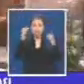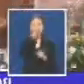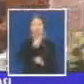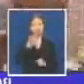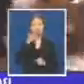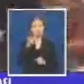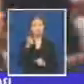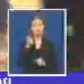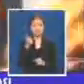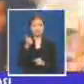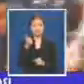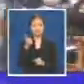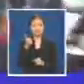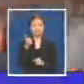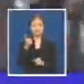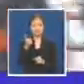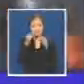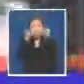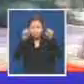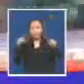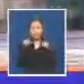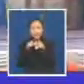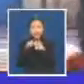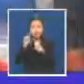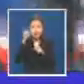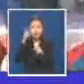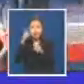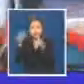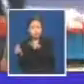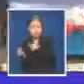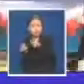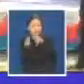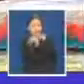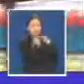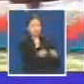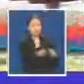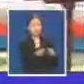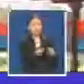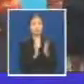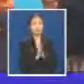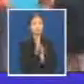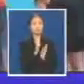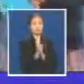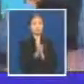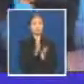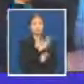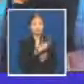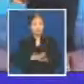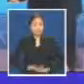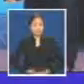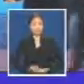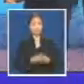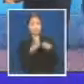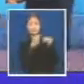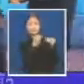าชีวะมอบถวายแผ่นทองคำเพื่อนำไปปิดองค์พระประธานในอุโบสถบนเวทีขอกราบเรียนเชิญครับ